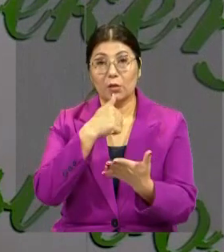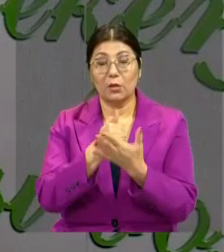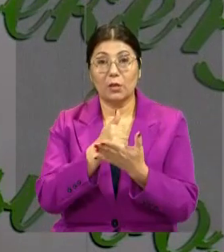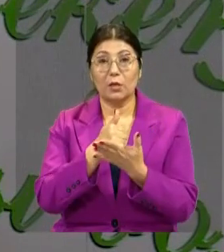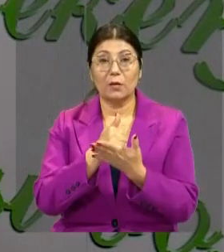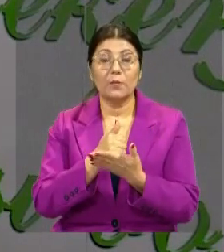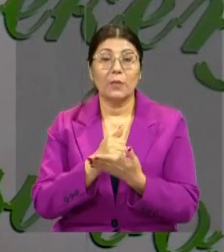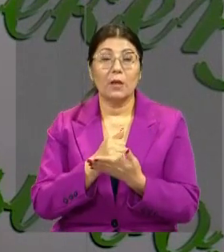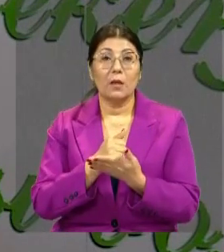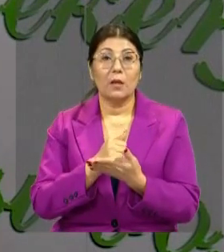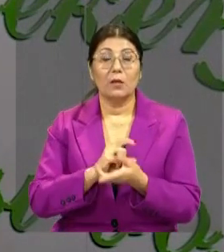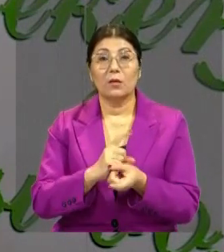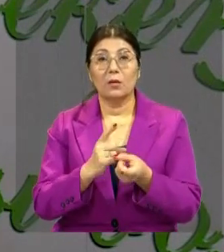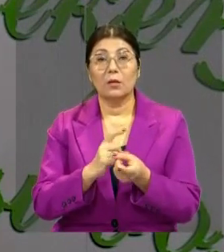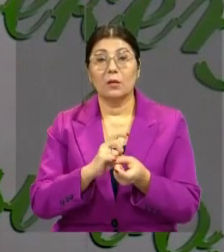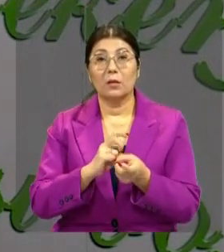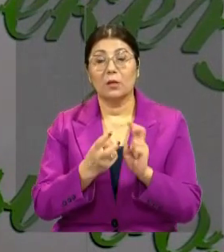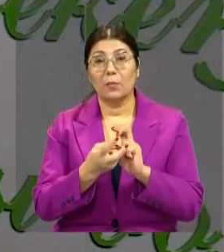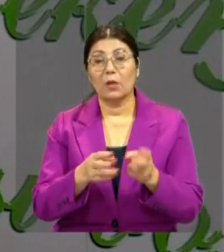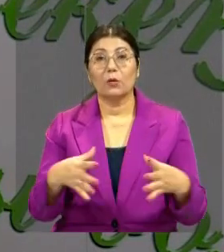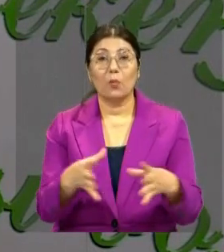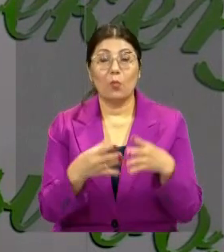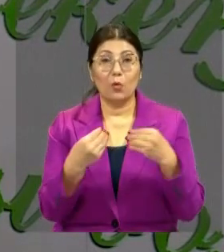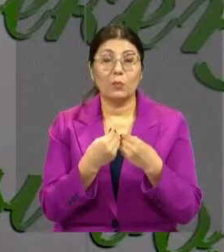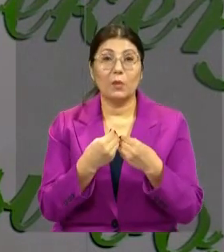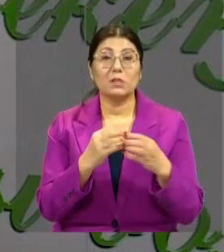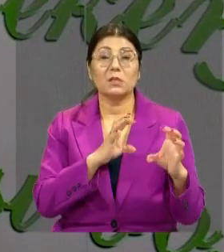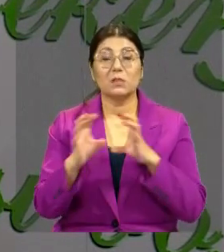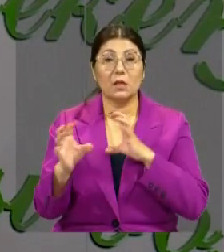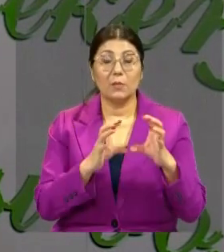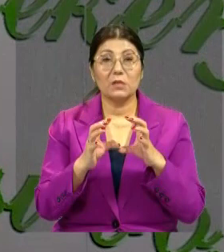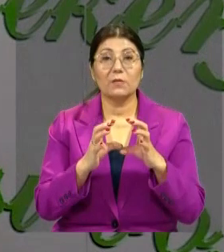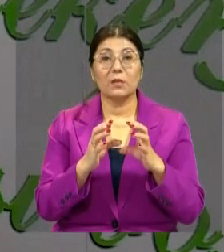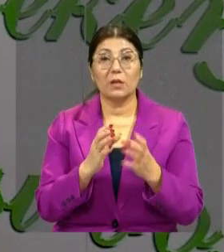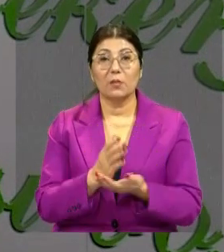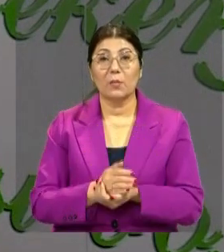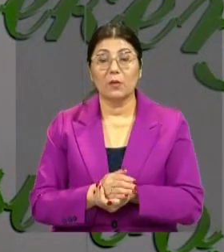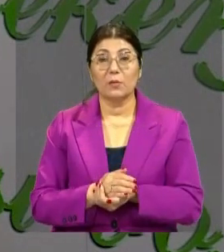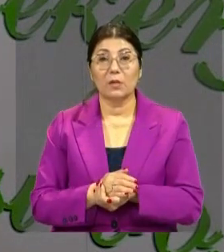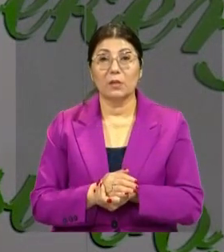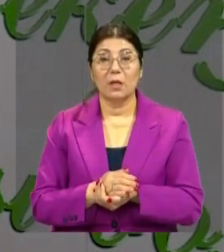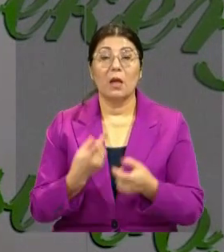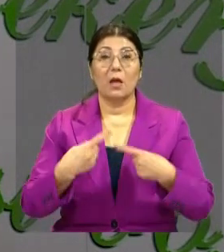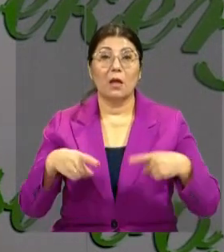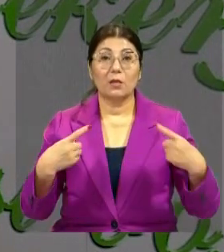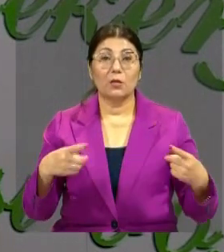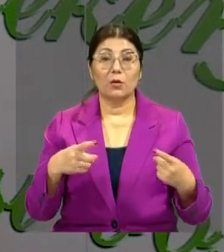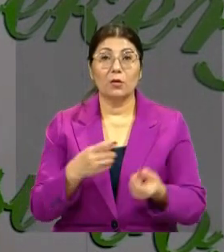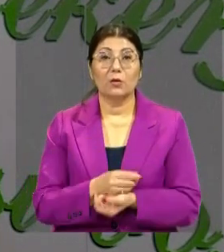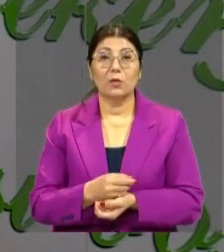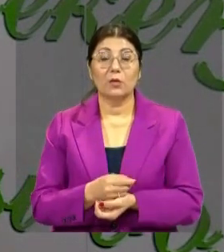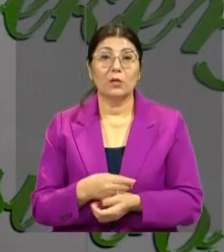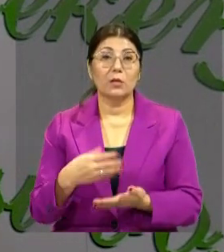Ол керісінше сол отбасын асырап сақтайтын, оларға қамқор болатын, әр түрлі арам